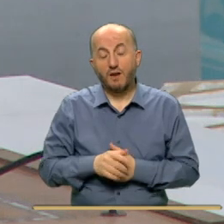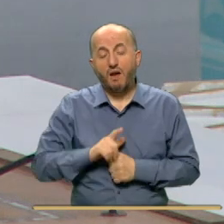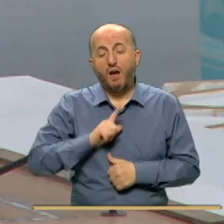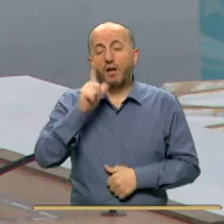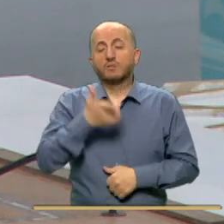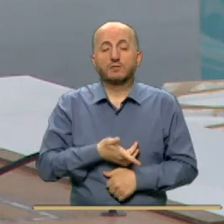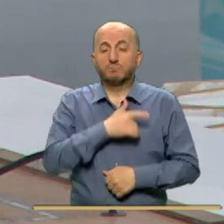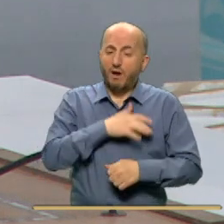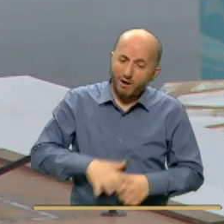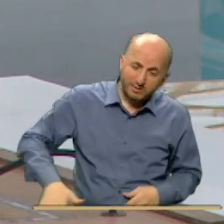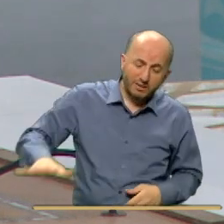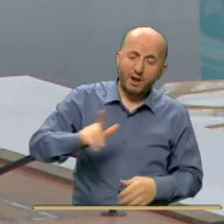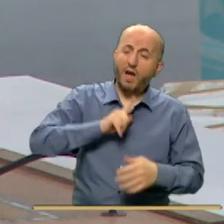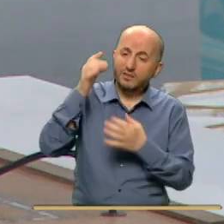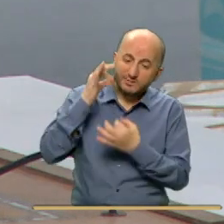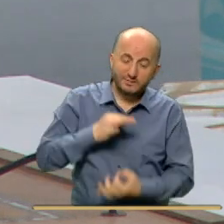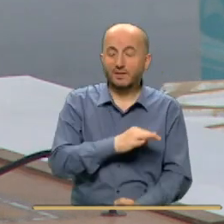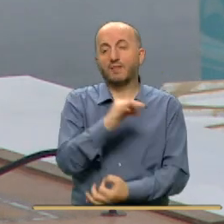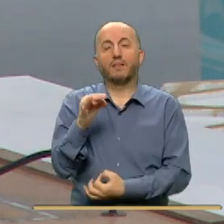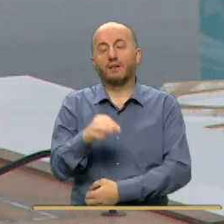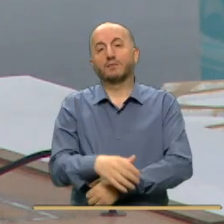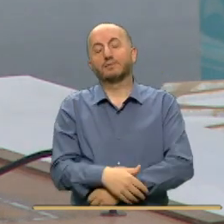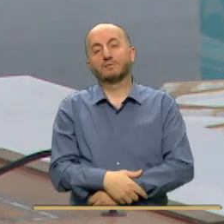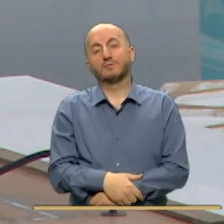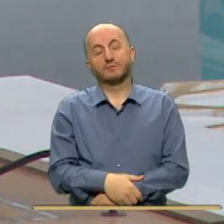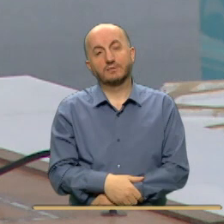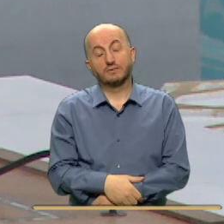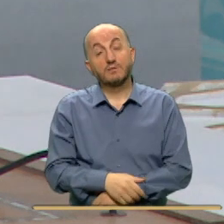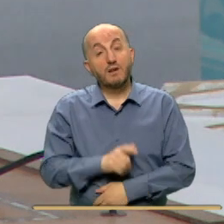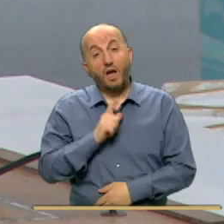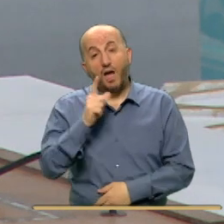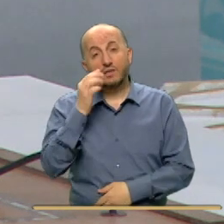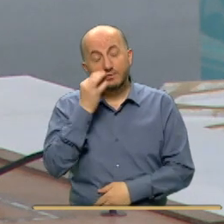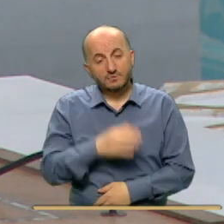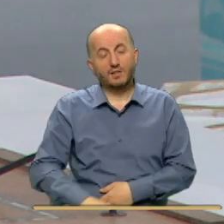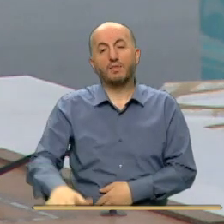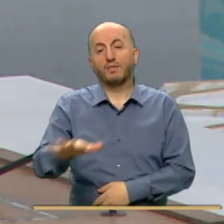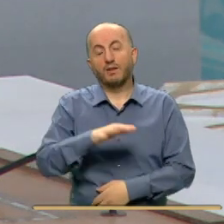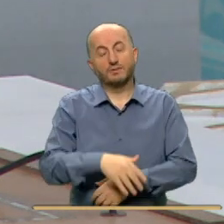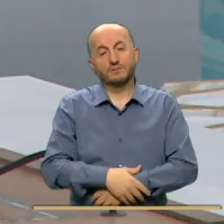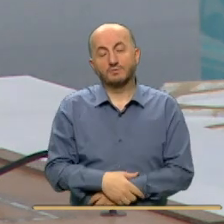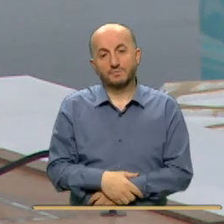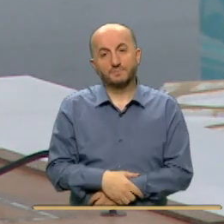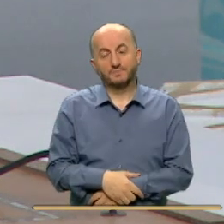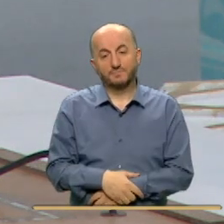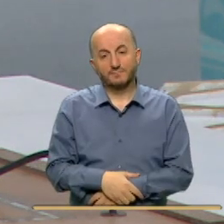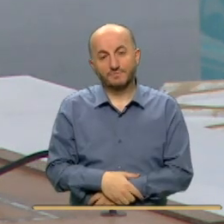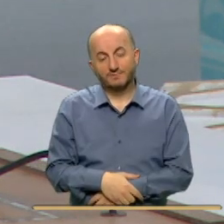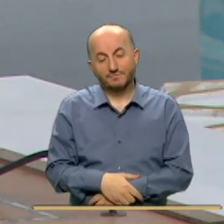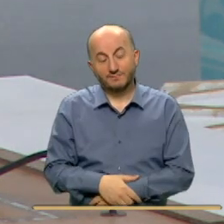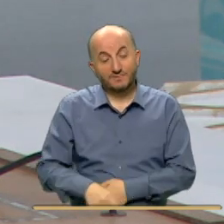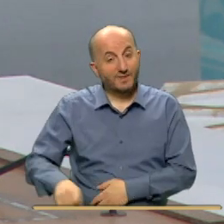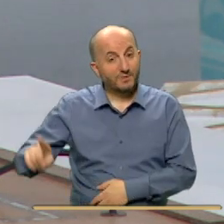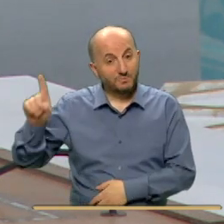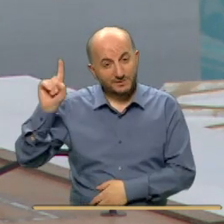iman edenler, ey insanlar, ya eyyuhen nasu ubudu. Ey insanlar, ubudu rabbakum.